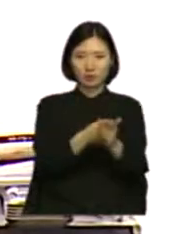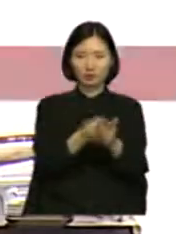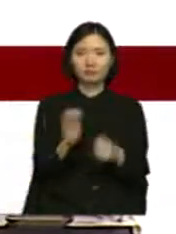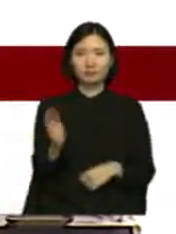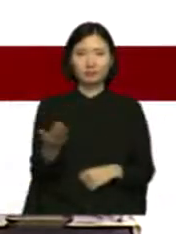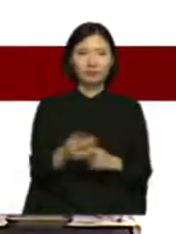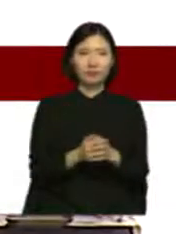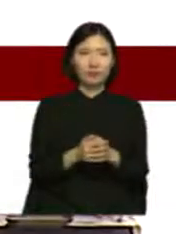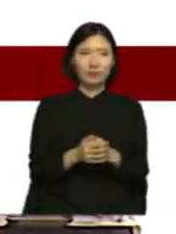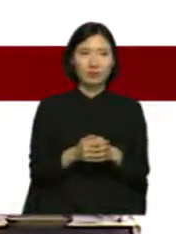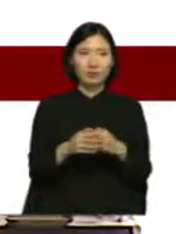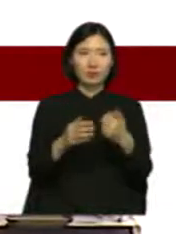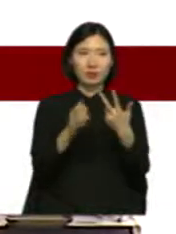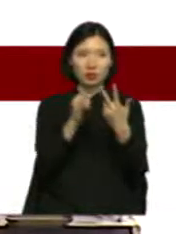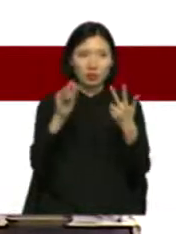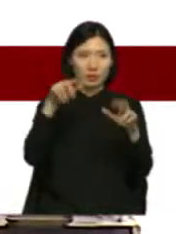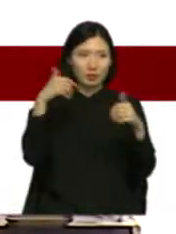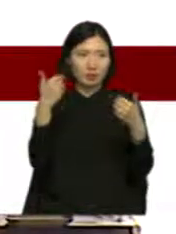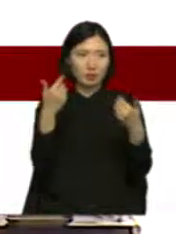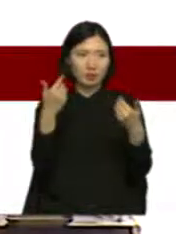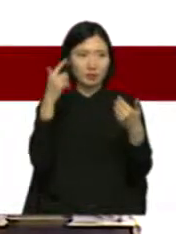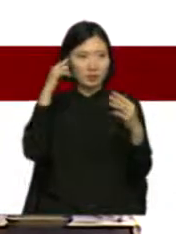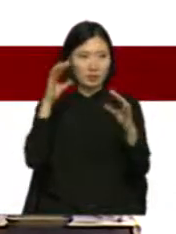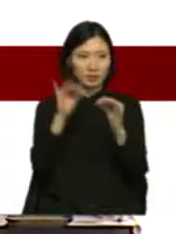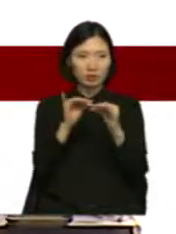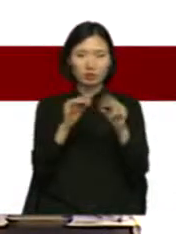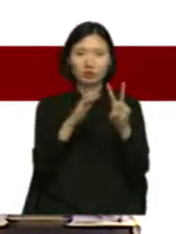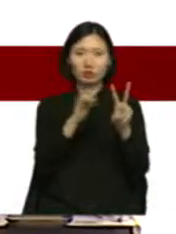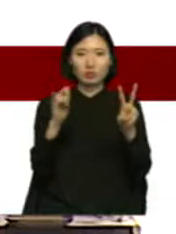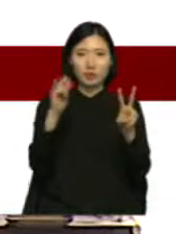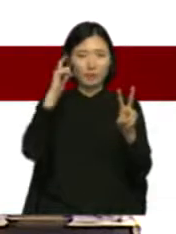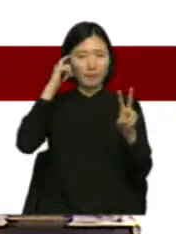7명이 찬성을 하시고요. 2명이